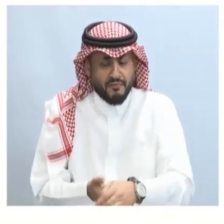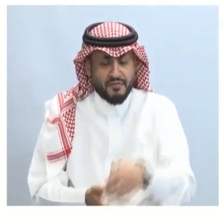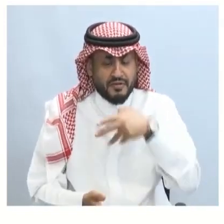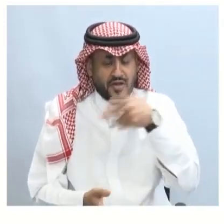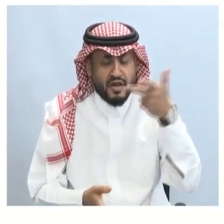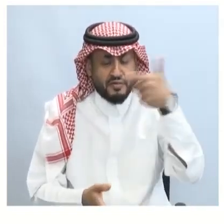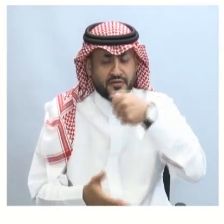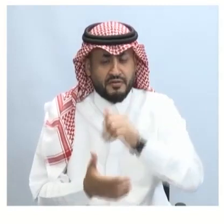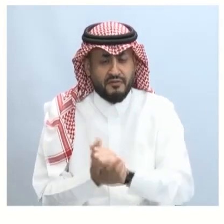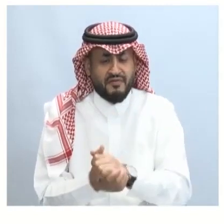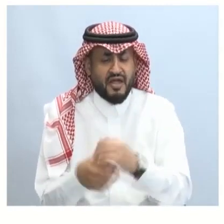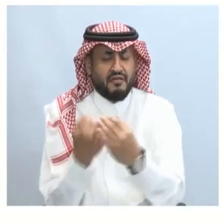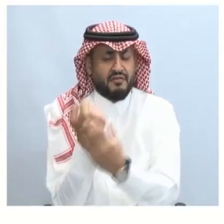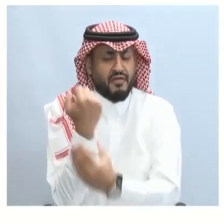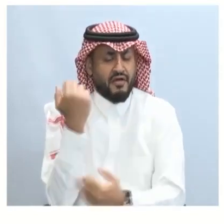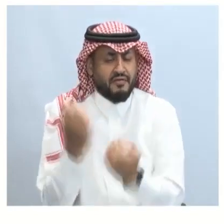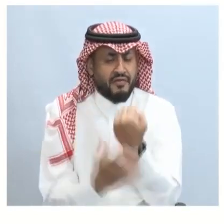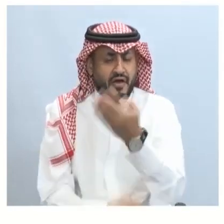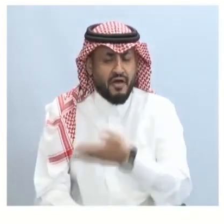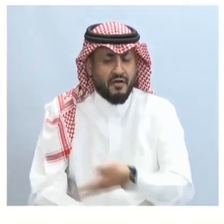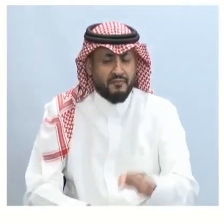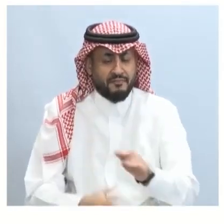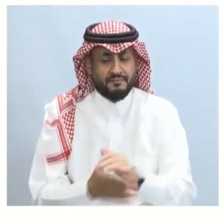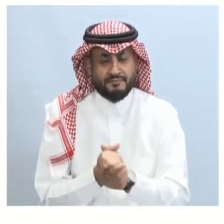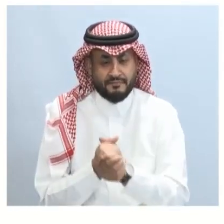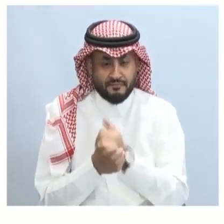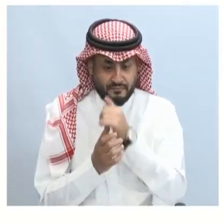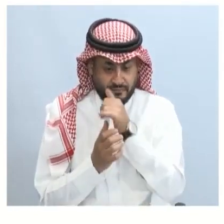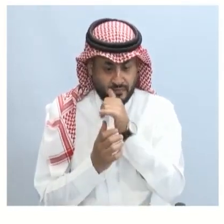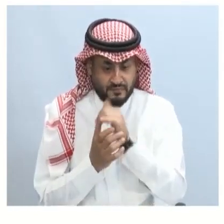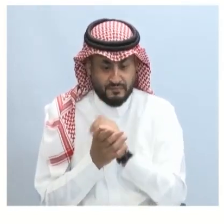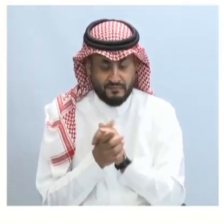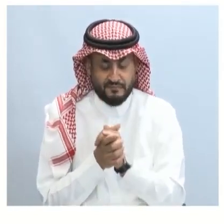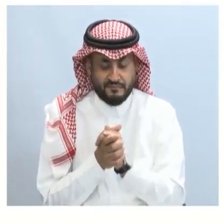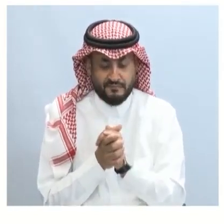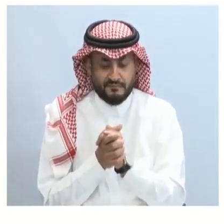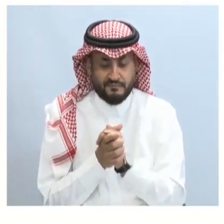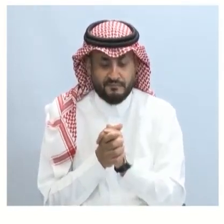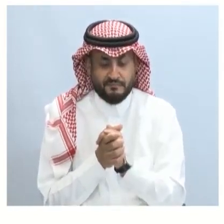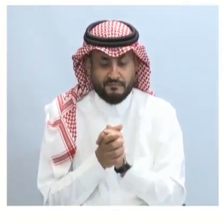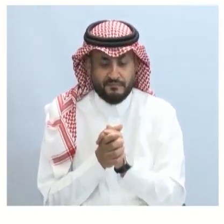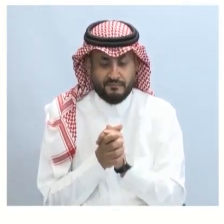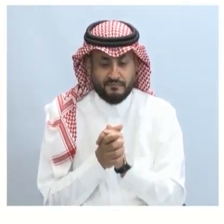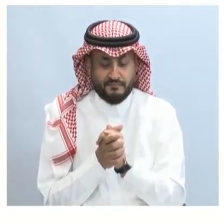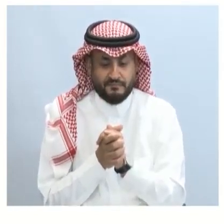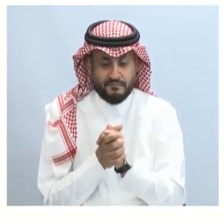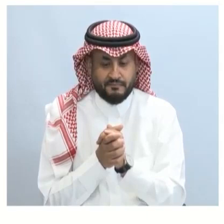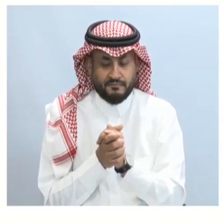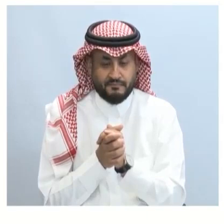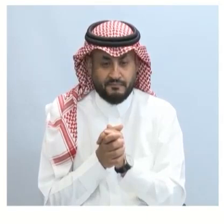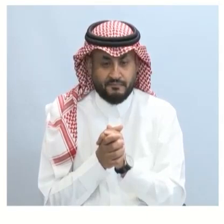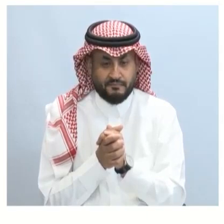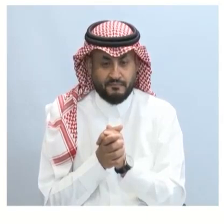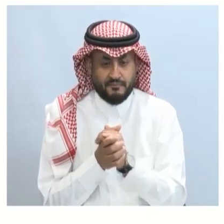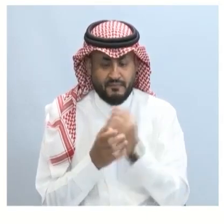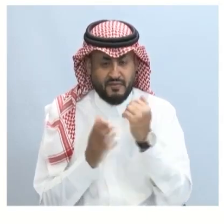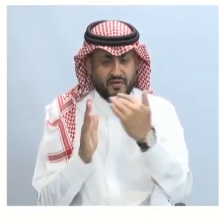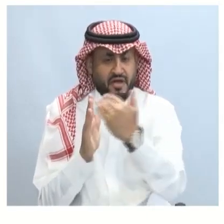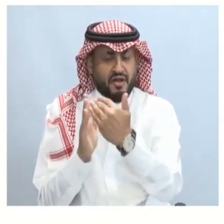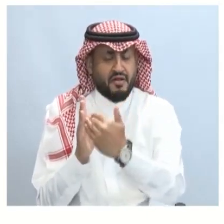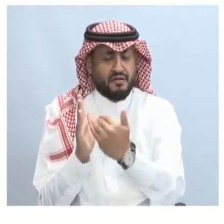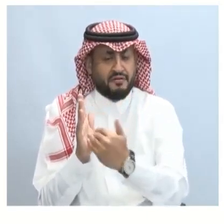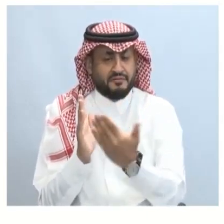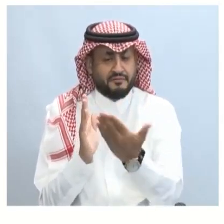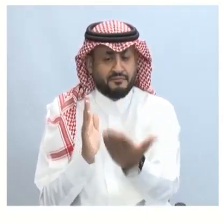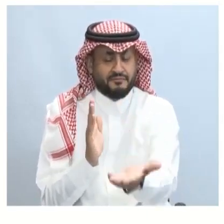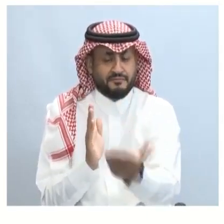في الطهاره موضوع درس هل يوصل الله عليه وسلم في الطهاره والى اهدافنا التي نسعى